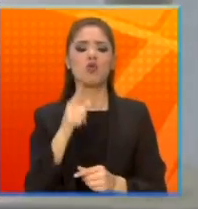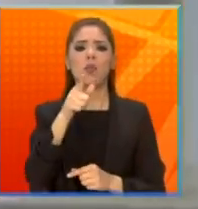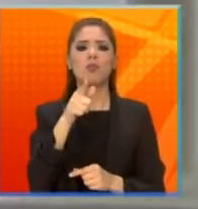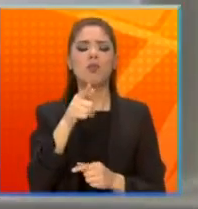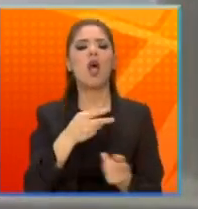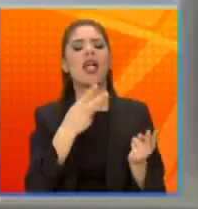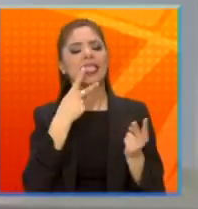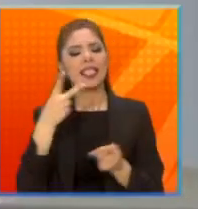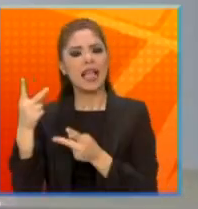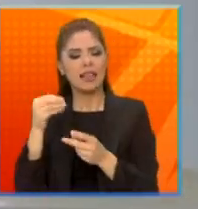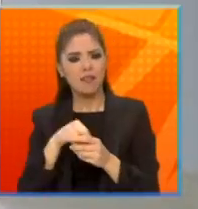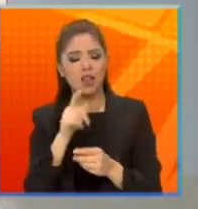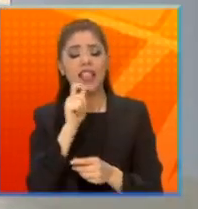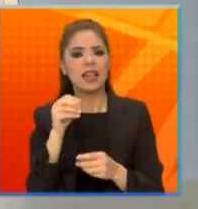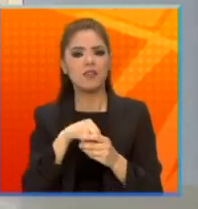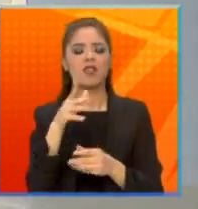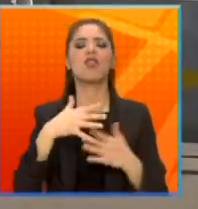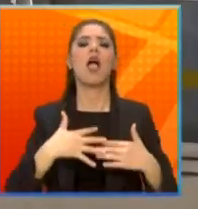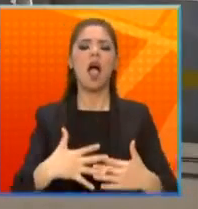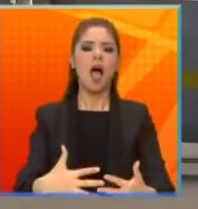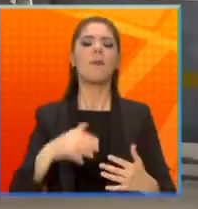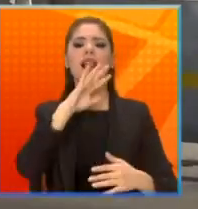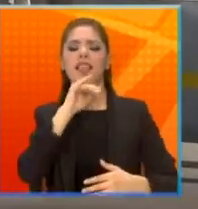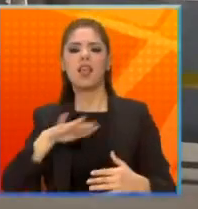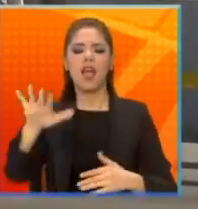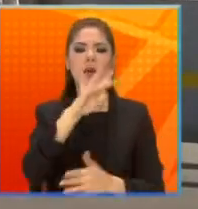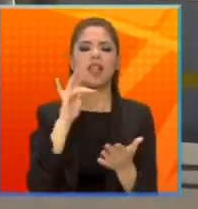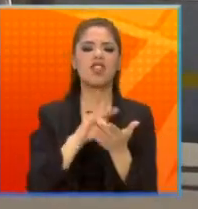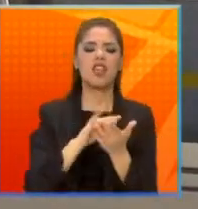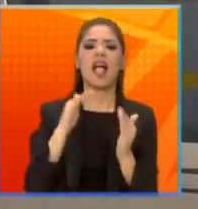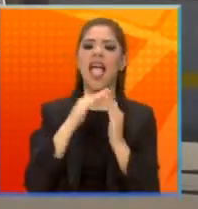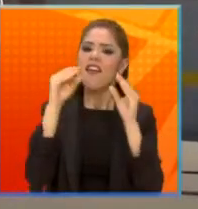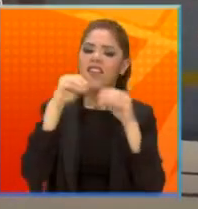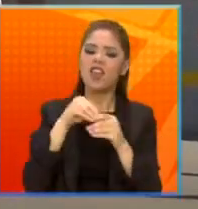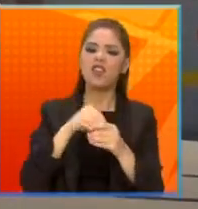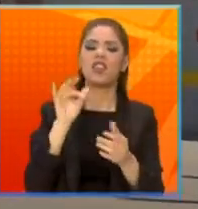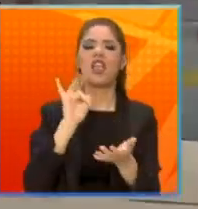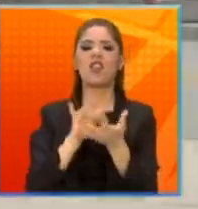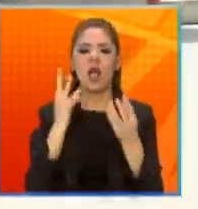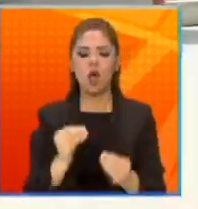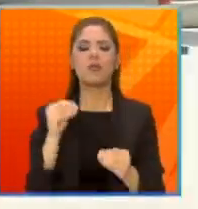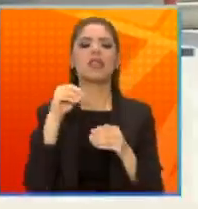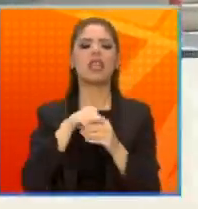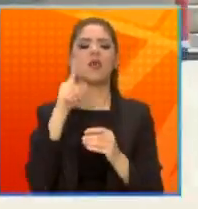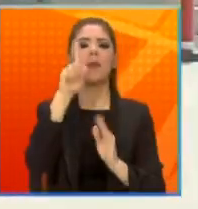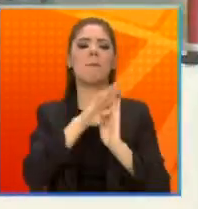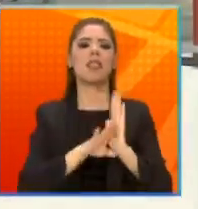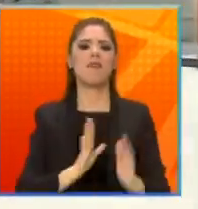teklifte yaşlılar Anneler ve hamilelerin cezalarını evde çeke bilmeleri için de bir madde yer